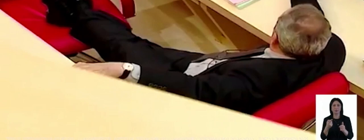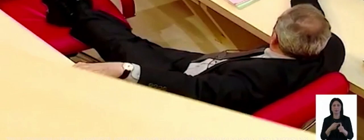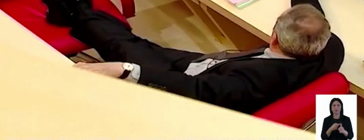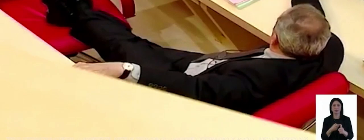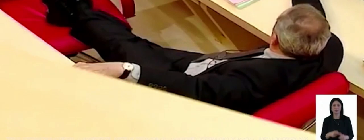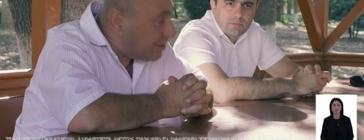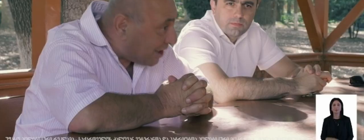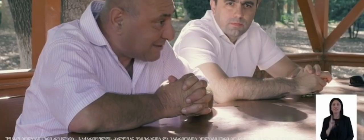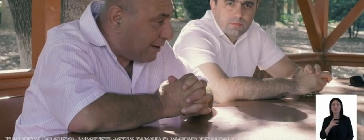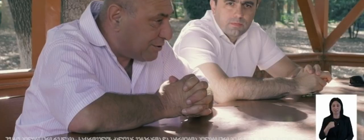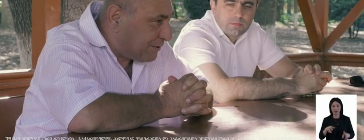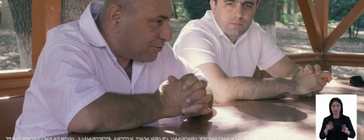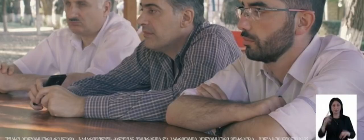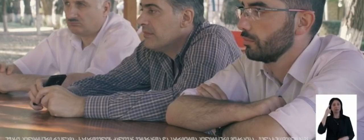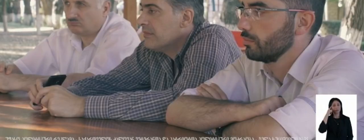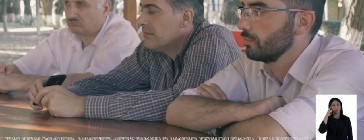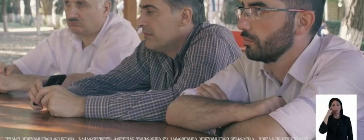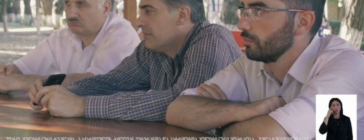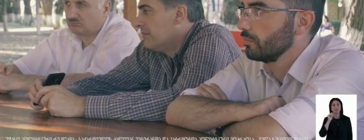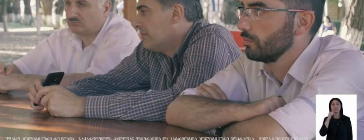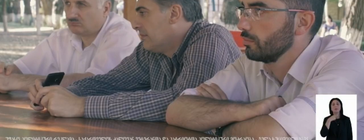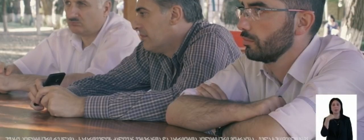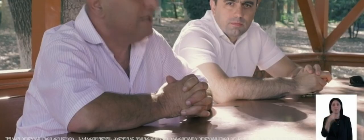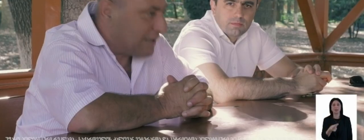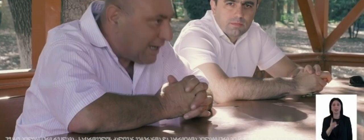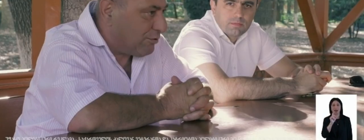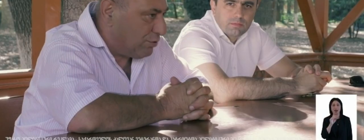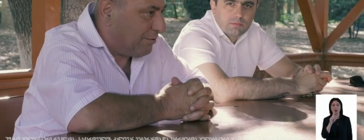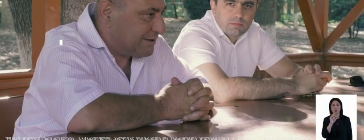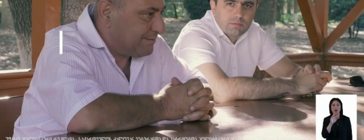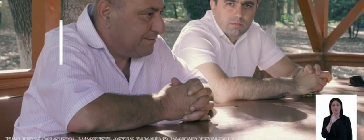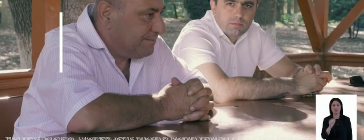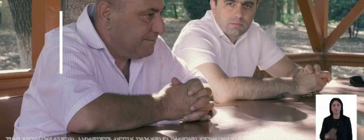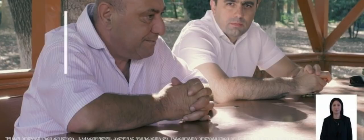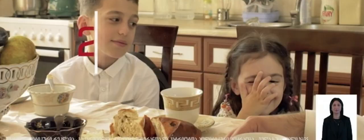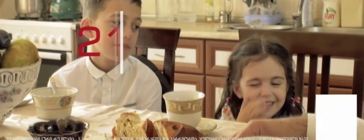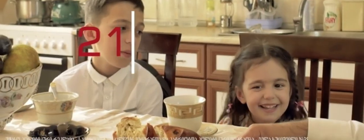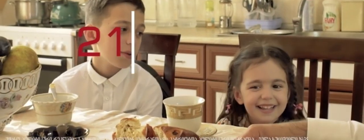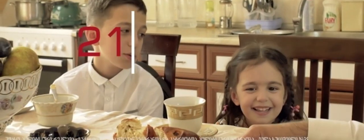პროგრამას. ვინ ჩემს ავით ფიქრობ? ხმა მიეცი, კახა გუკავს.